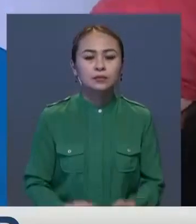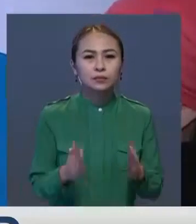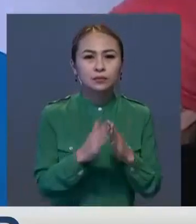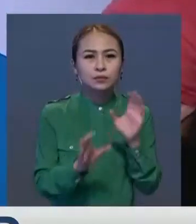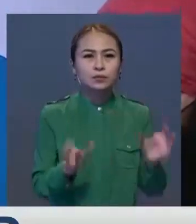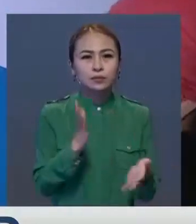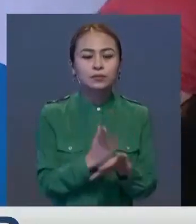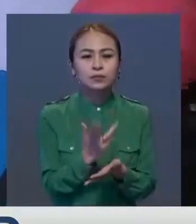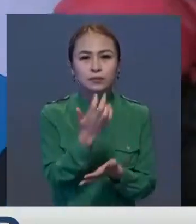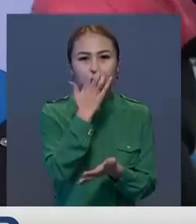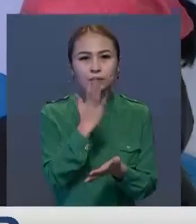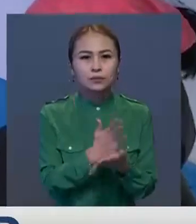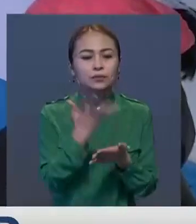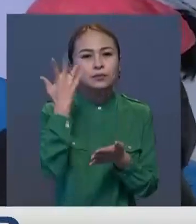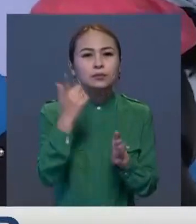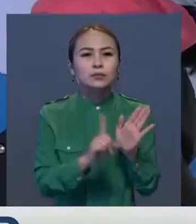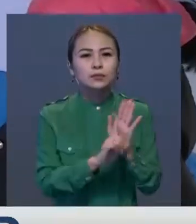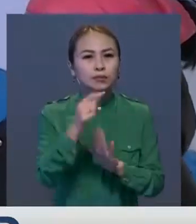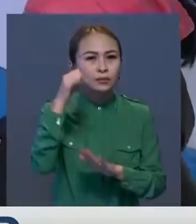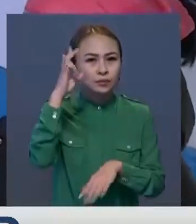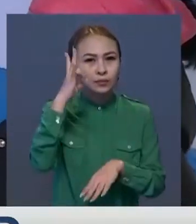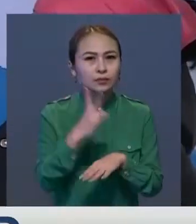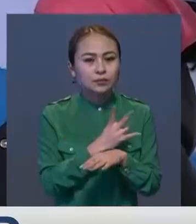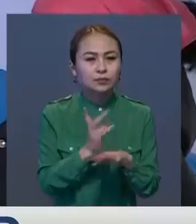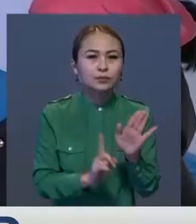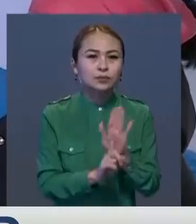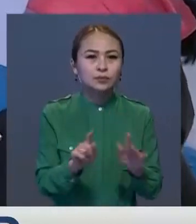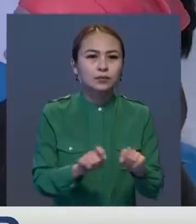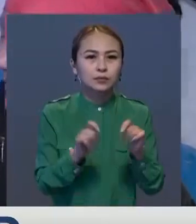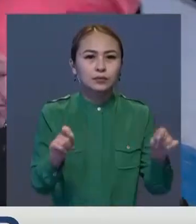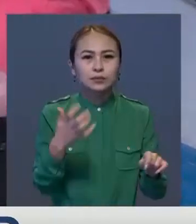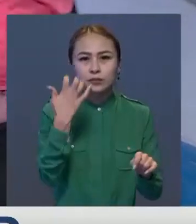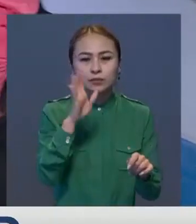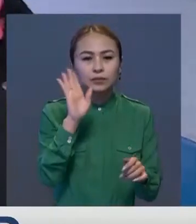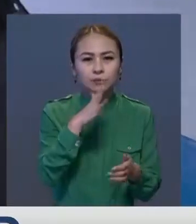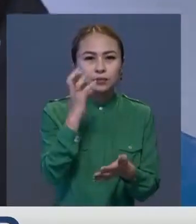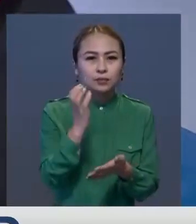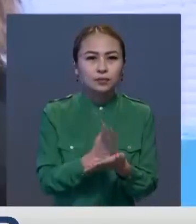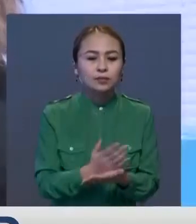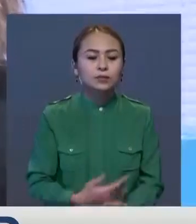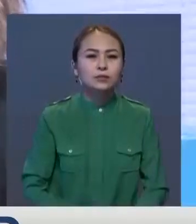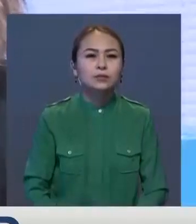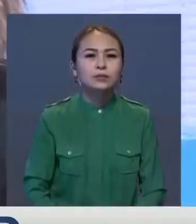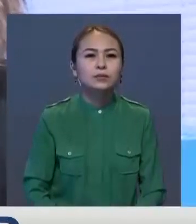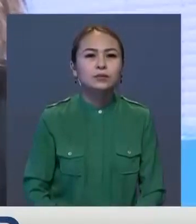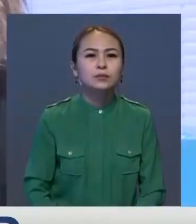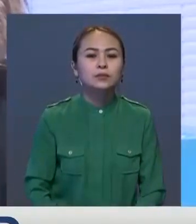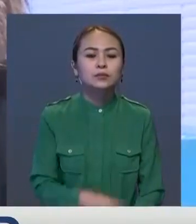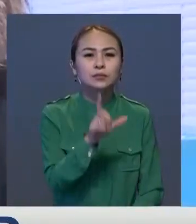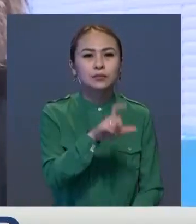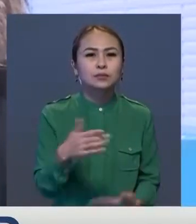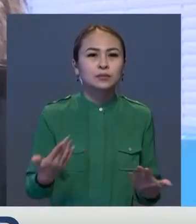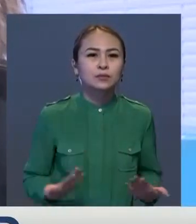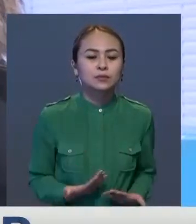жылу бар ма? Жылу бар. Қашаннан бері? Кешеттен жоғалды. Қазір ыстық су. Ыстық су бар ақтыр. Кейбір тұрғындар